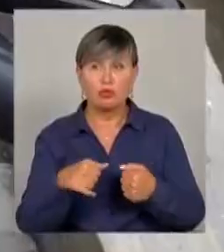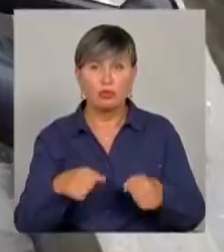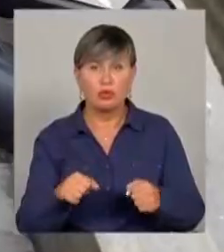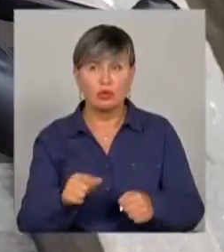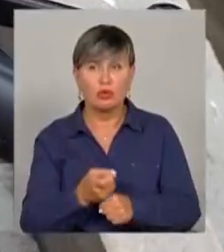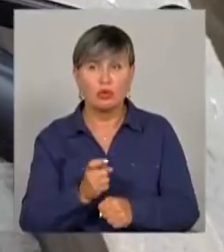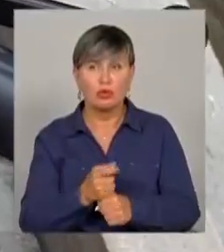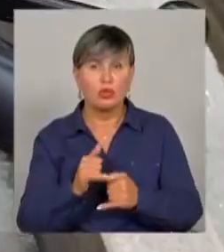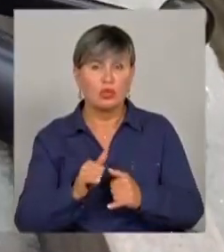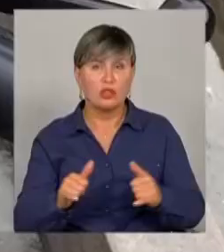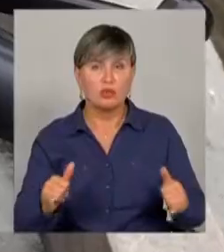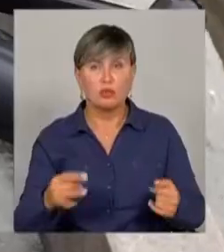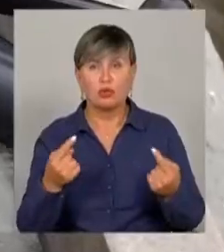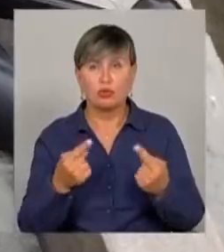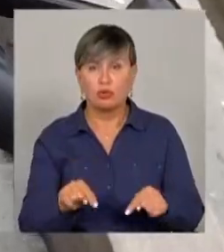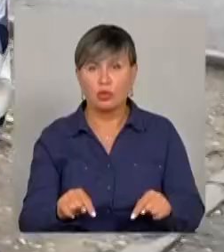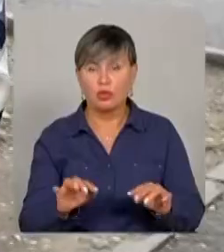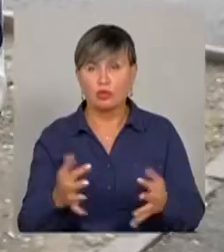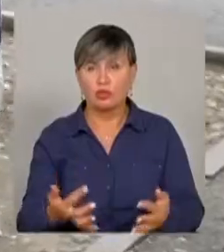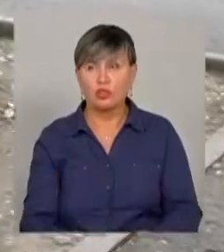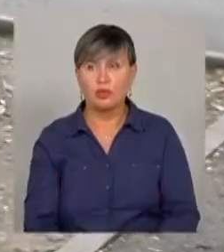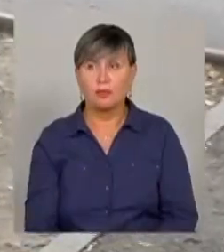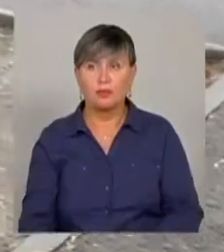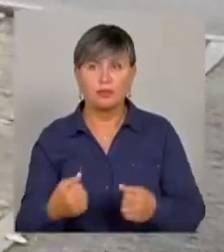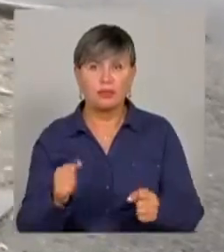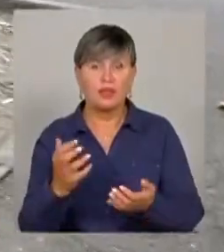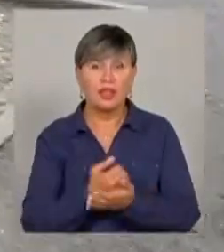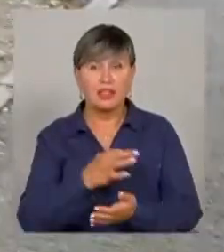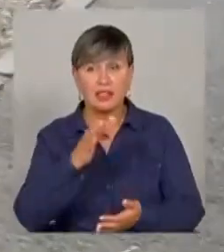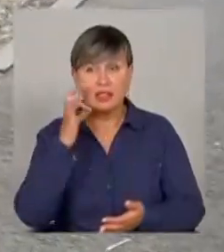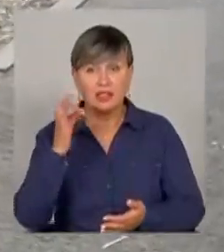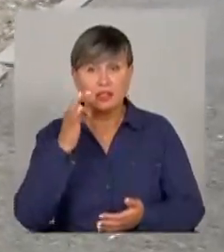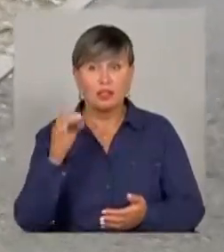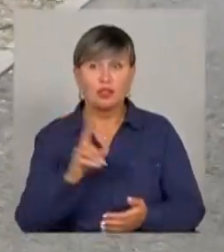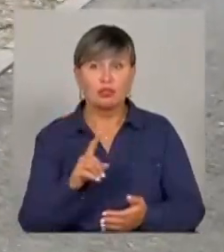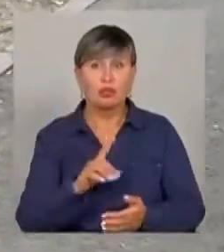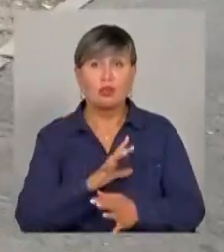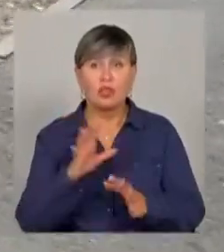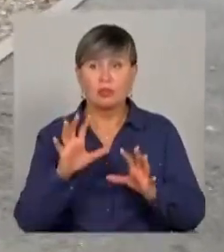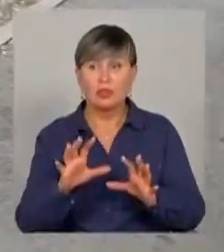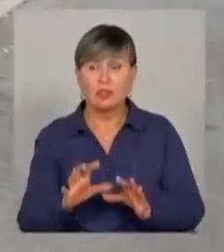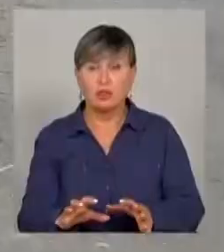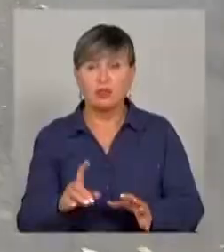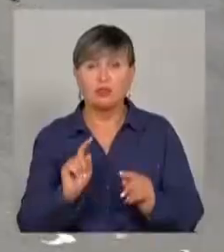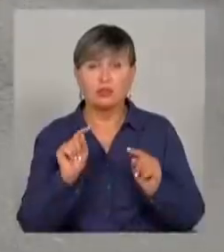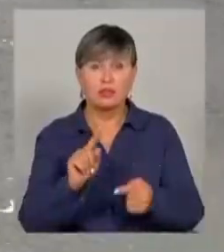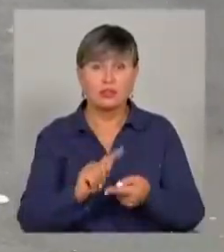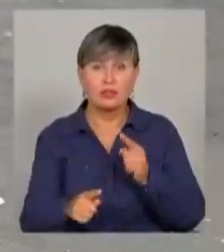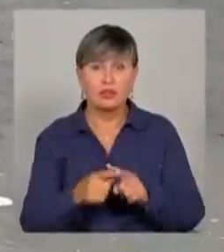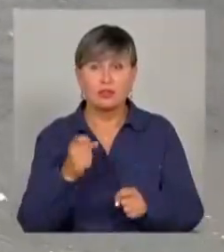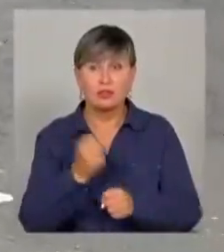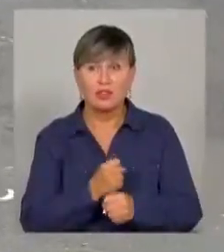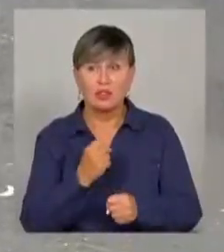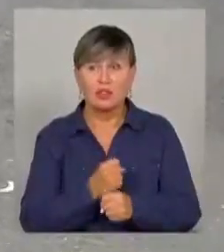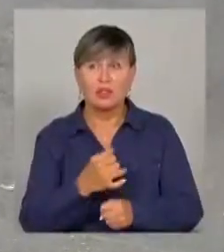широко распространилась и другая тенденция. Мопедисты нашли хитрый способ, чтобы обойти закон. Они вступают в сговор с производителем